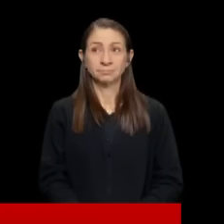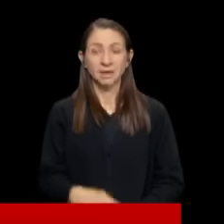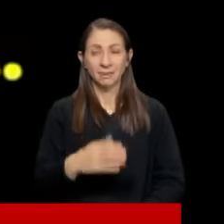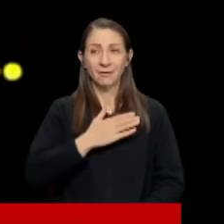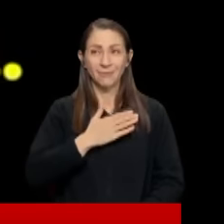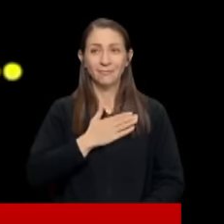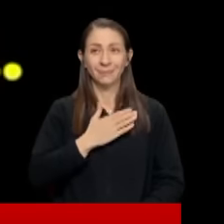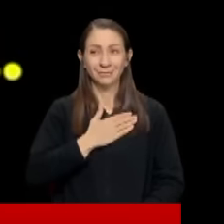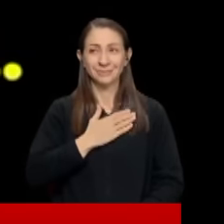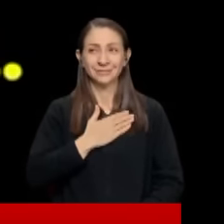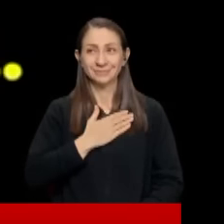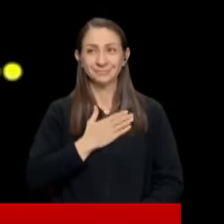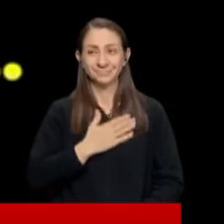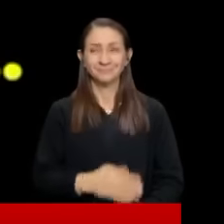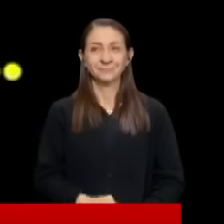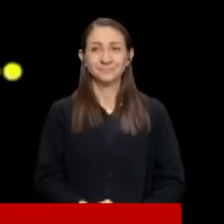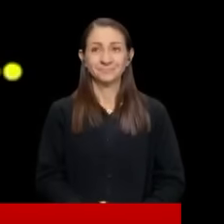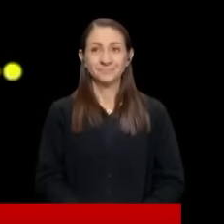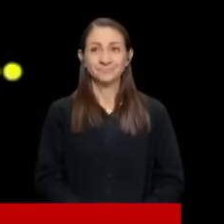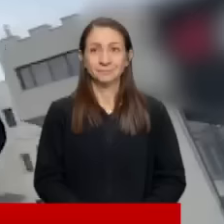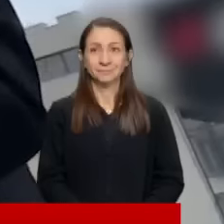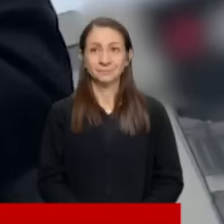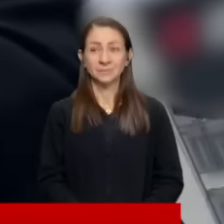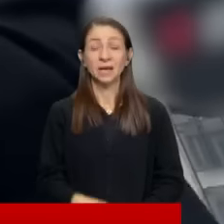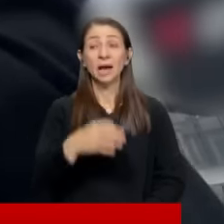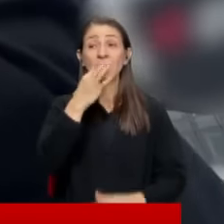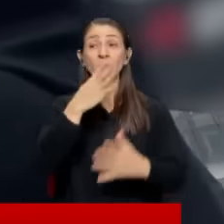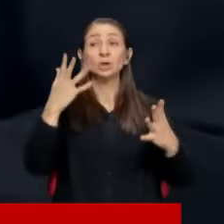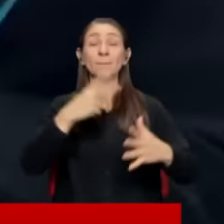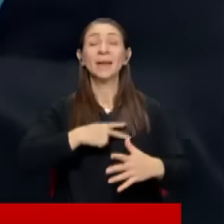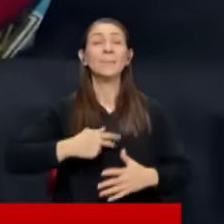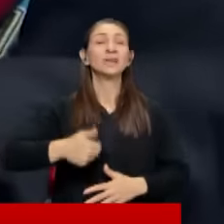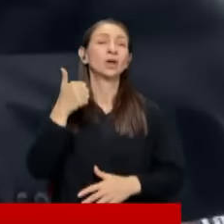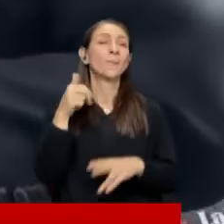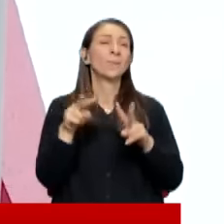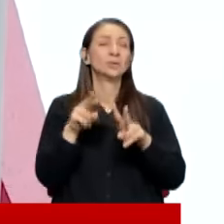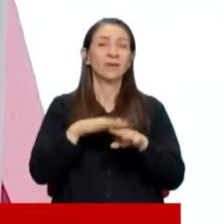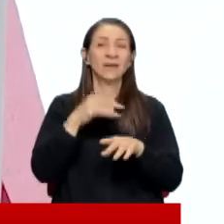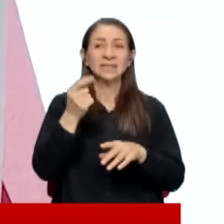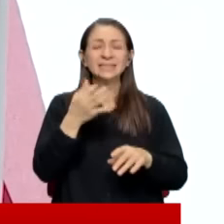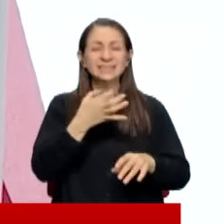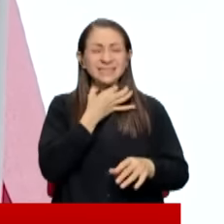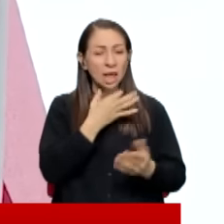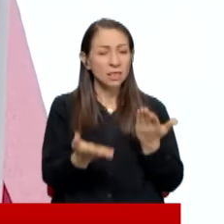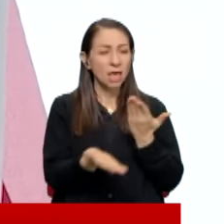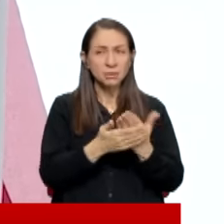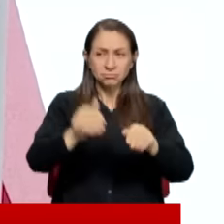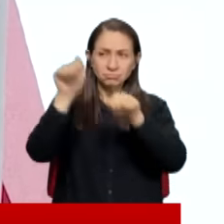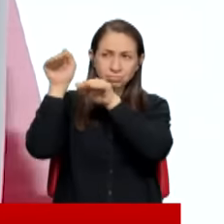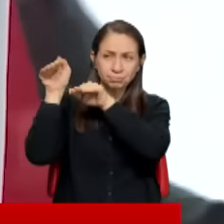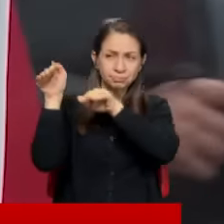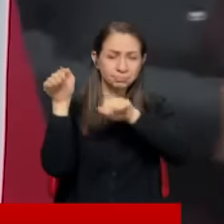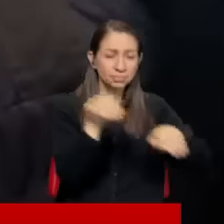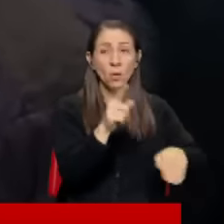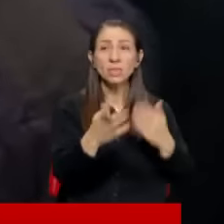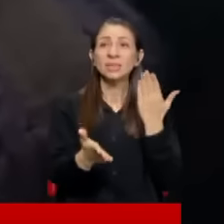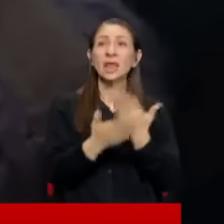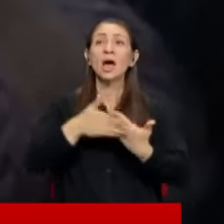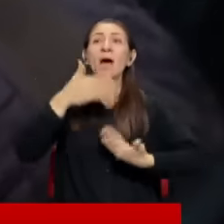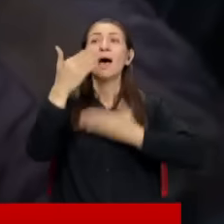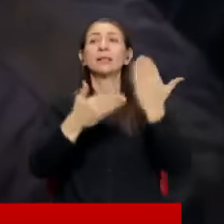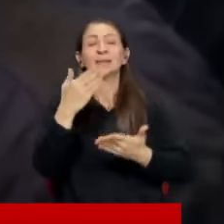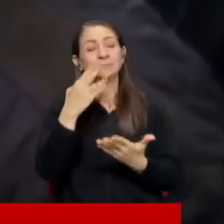Eyvallah, sağ ol. Görevimiz, sağ olun. Ankara Büyükşehir Belediye Başkanlığı'nın dar gelirliye verdiği desteği, aldığı o desteği